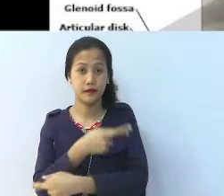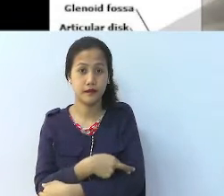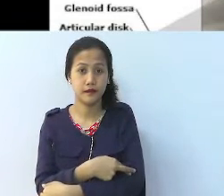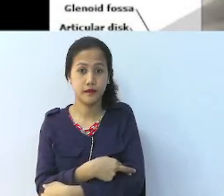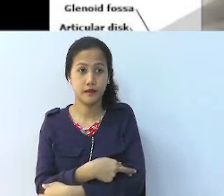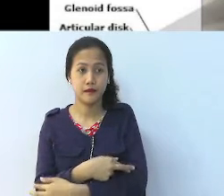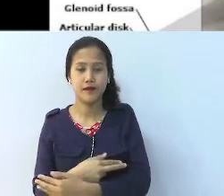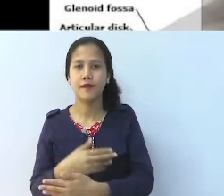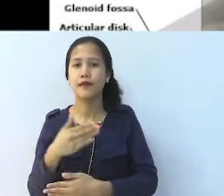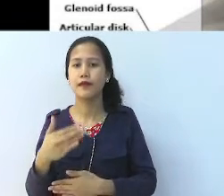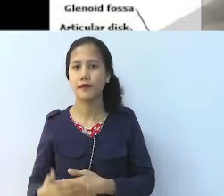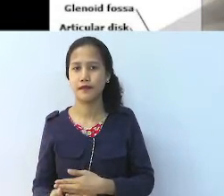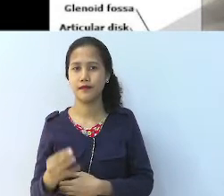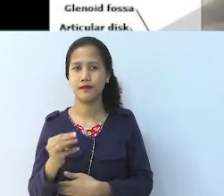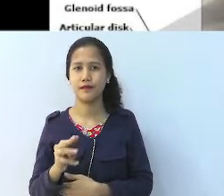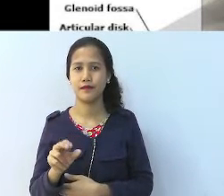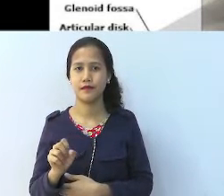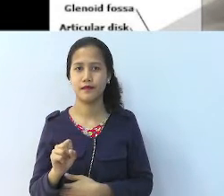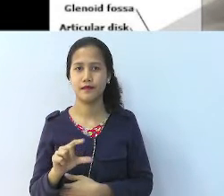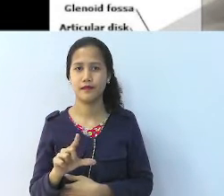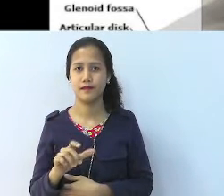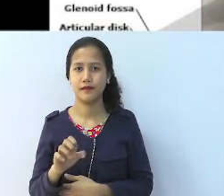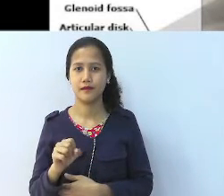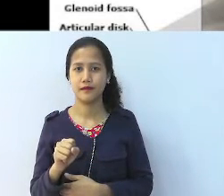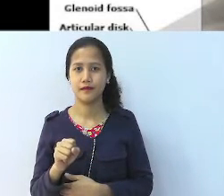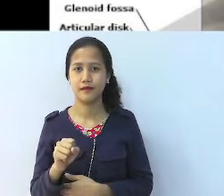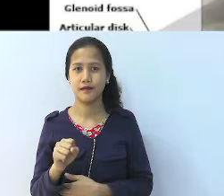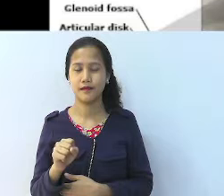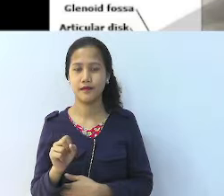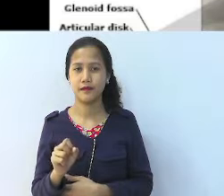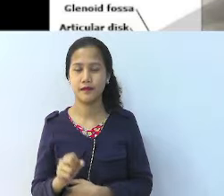nating nirelax na muscle is yung